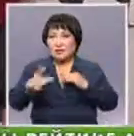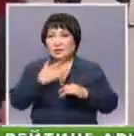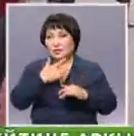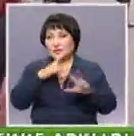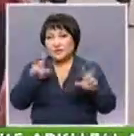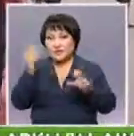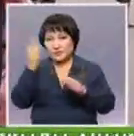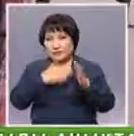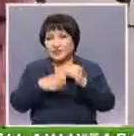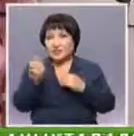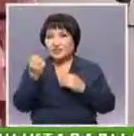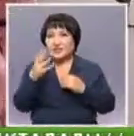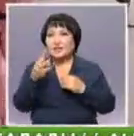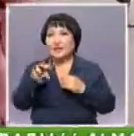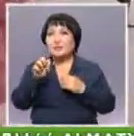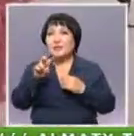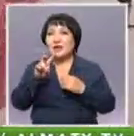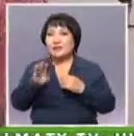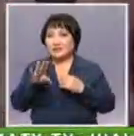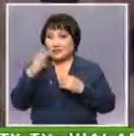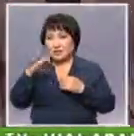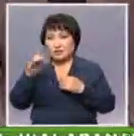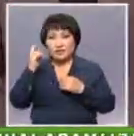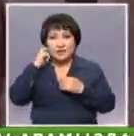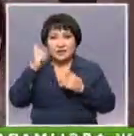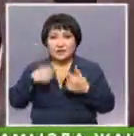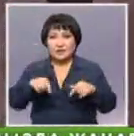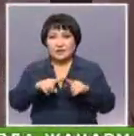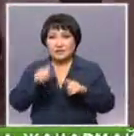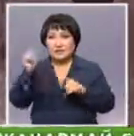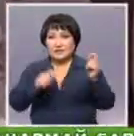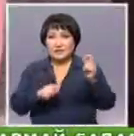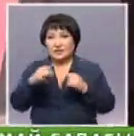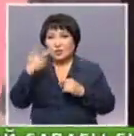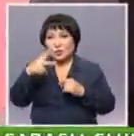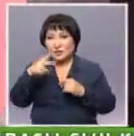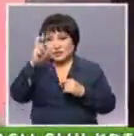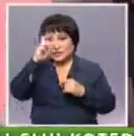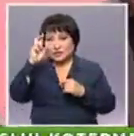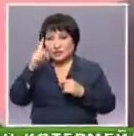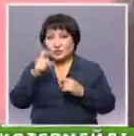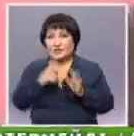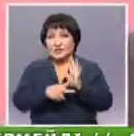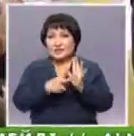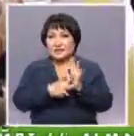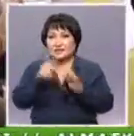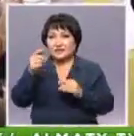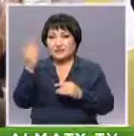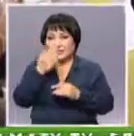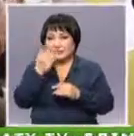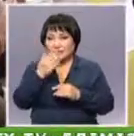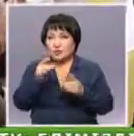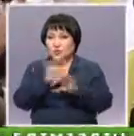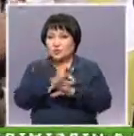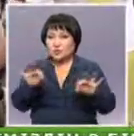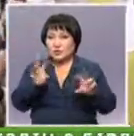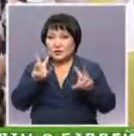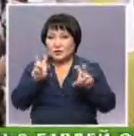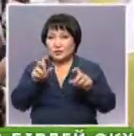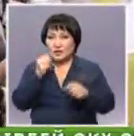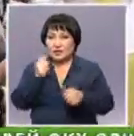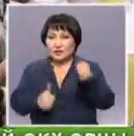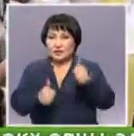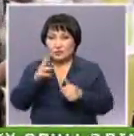Шәкен Аймановтың 100 жылдығына орайластырылған бұл фестивальде 30 мемлекеттің 180 туындысы үздік атануға таласатын болады. Солардың